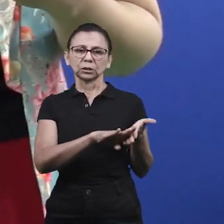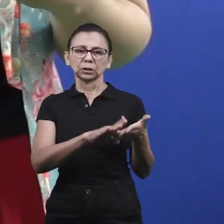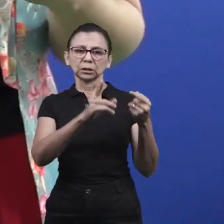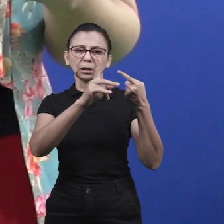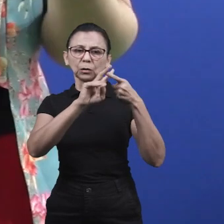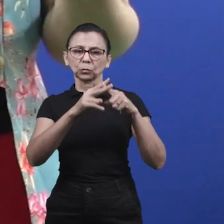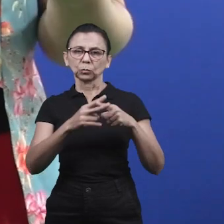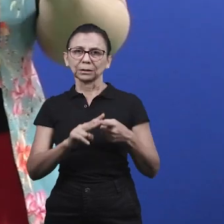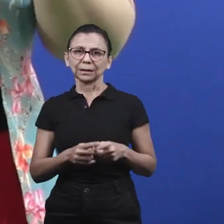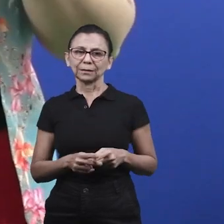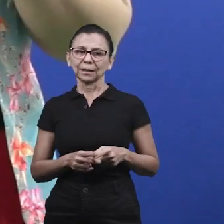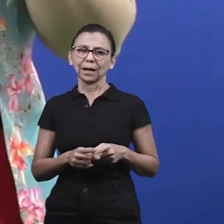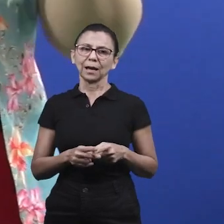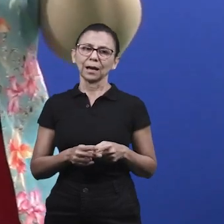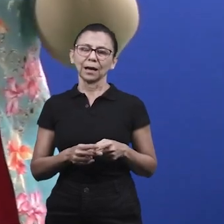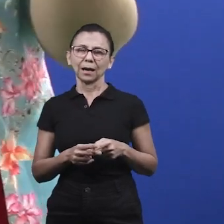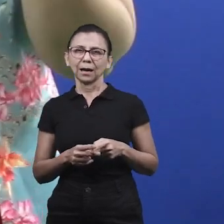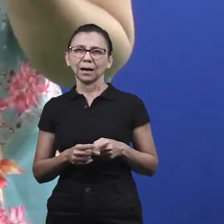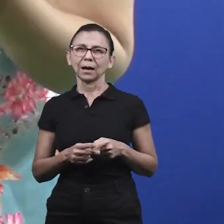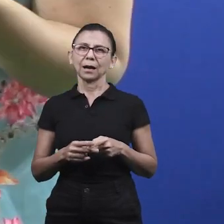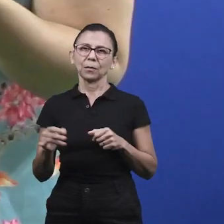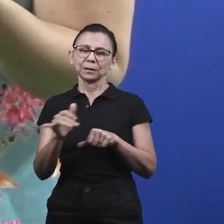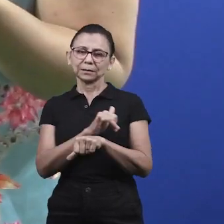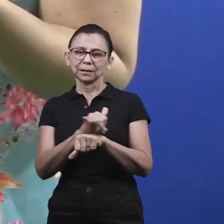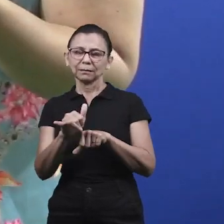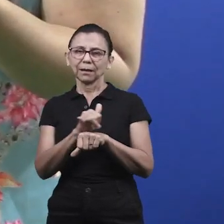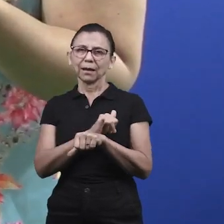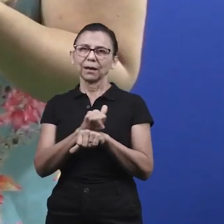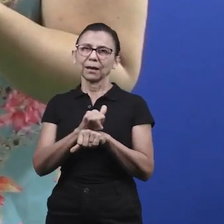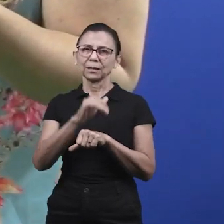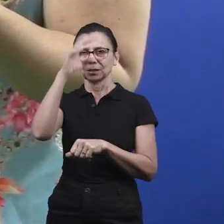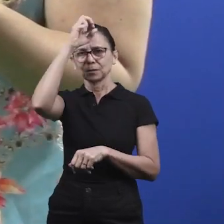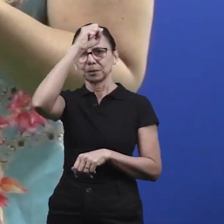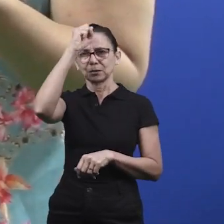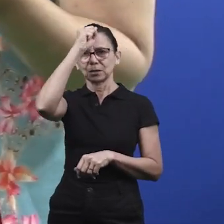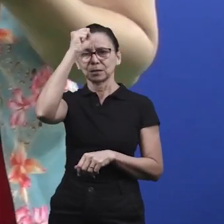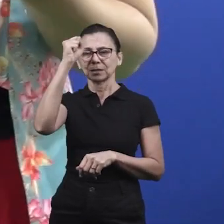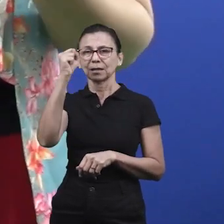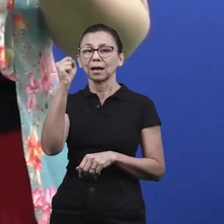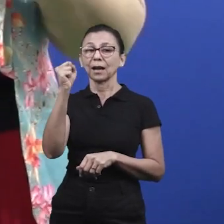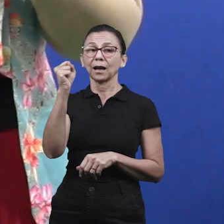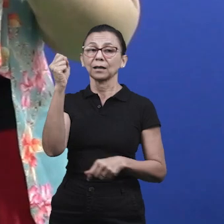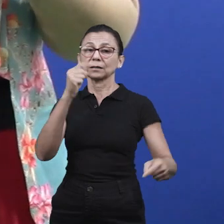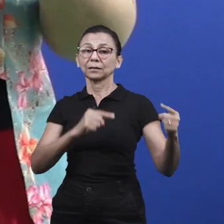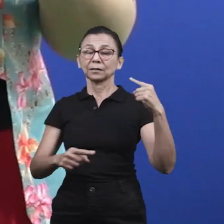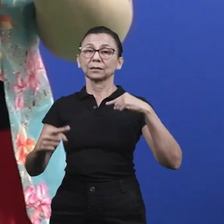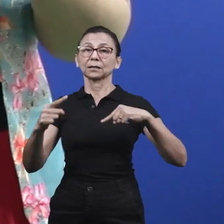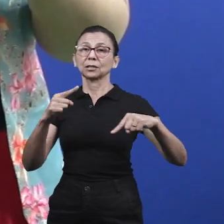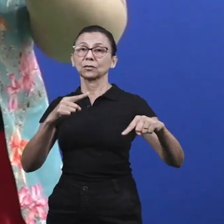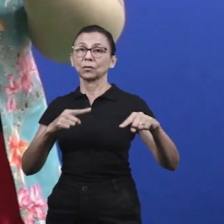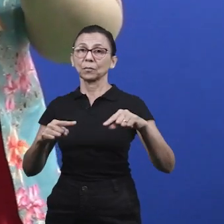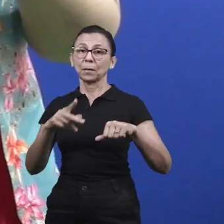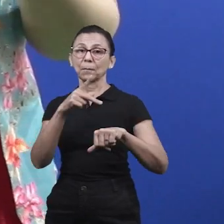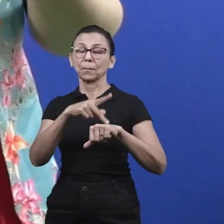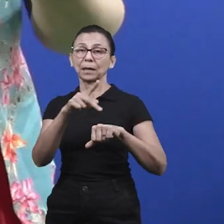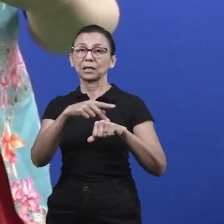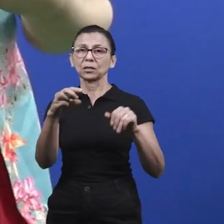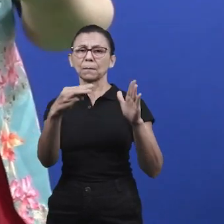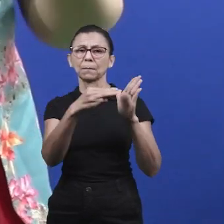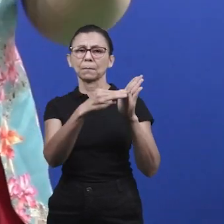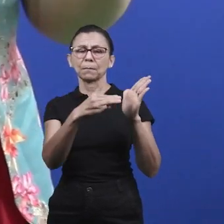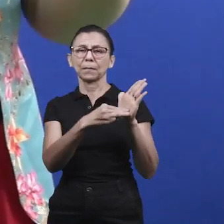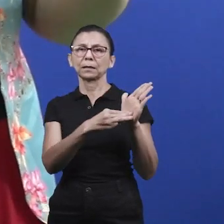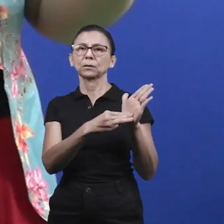cette barrière, donc améliorer l'opportunité d'apprentissage à tous et rendre les pratiques, les